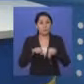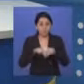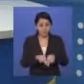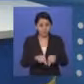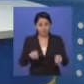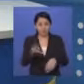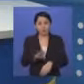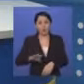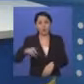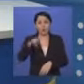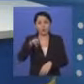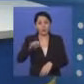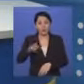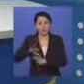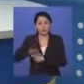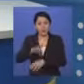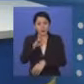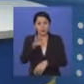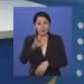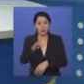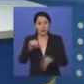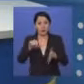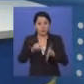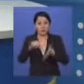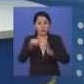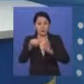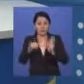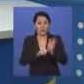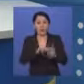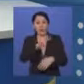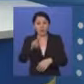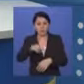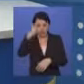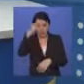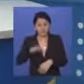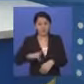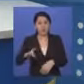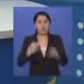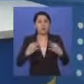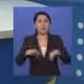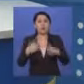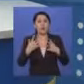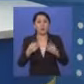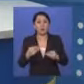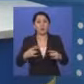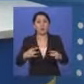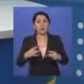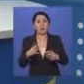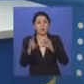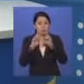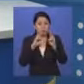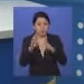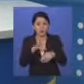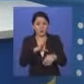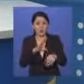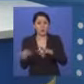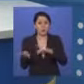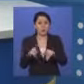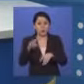Петропавлда облыс әкімінің орынбасары Ғани Нығметовтің қатысуымен 16 желтоқсан Қазақстан Республикасы тәуелсіздік күніне арналған салтанатты жиын